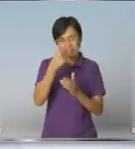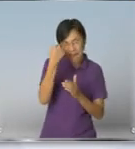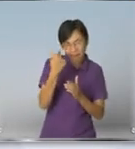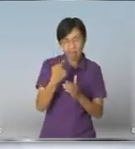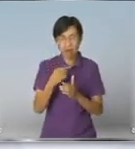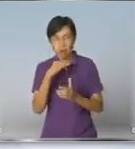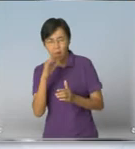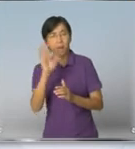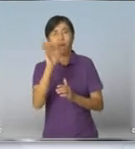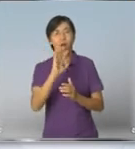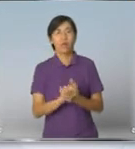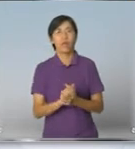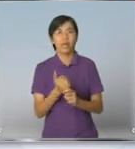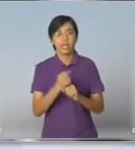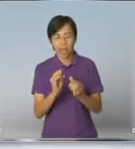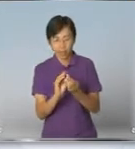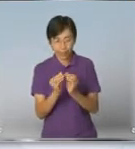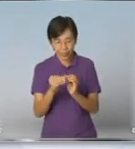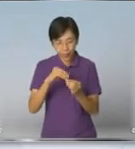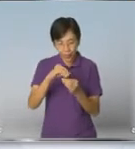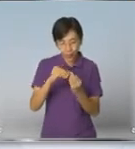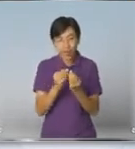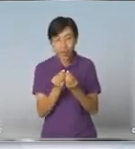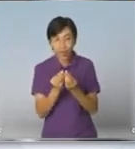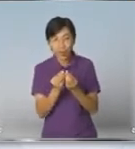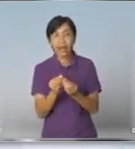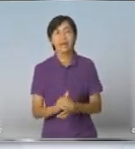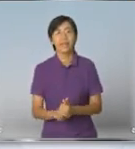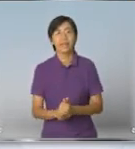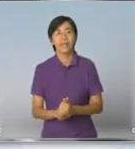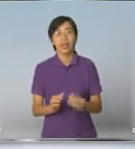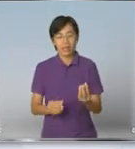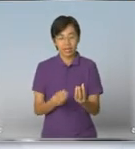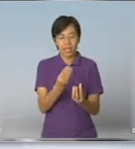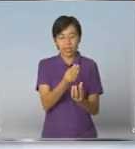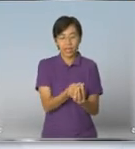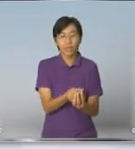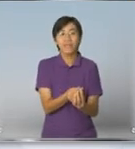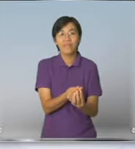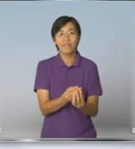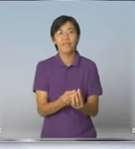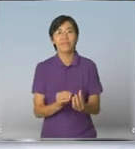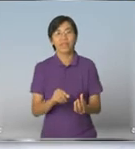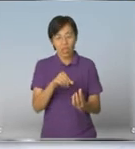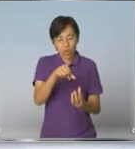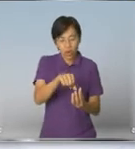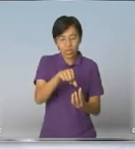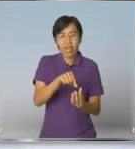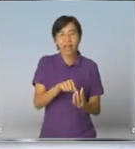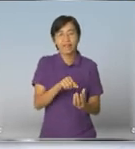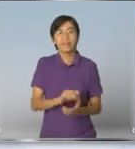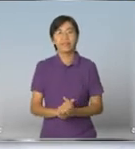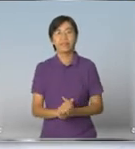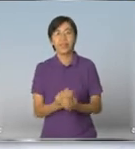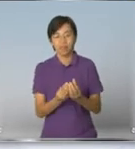เราก็ตัดเอามาม้วนค่ะให้ขนาดเล็กไม่ใหญ่เกินภาชนะจนเกินไปอะค่ะใส่ลงไปมือนึงกดนิดนึงเ